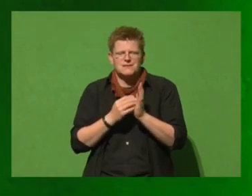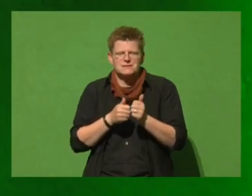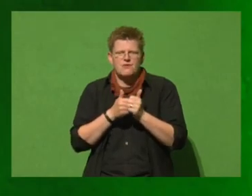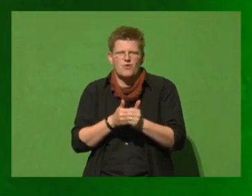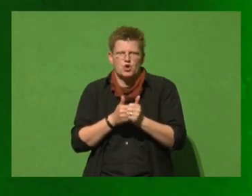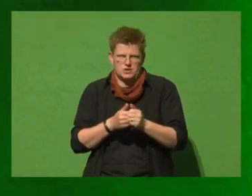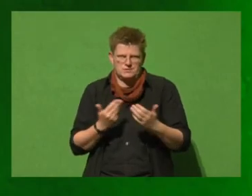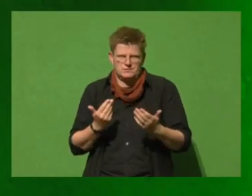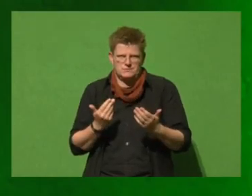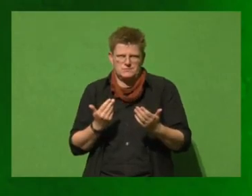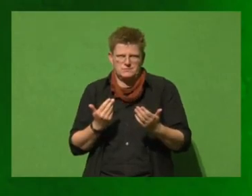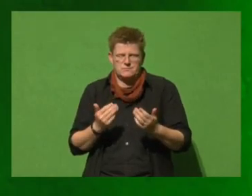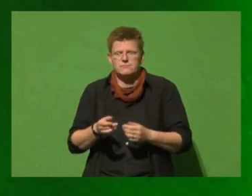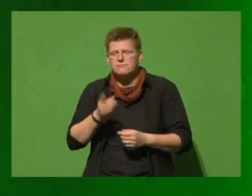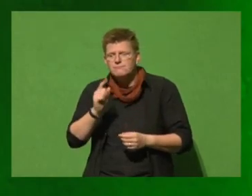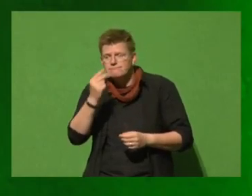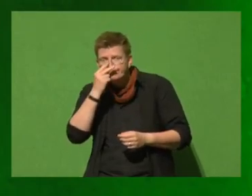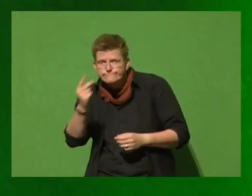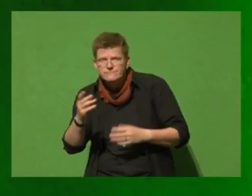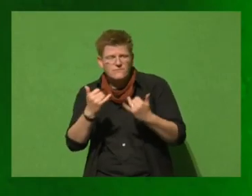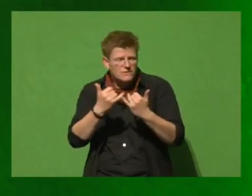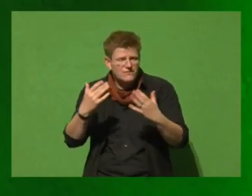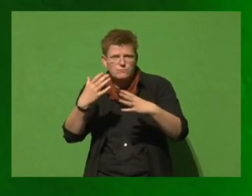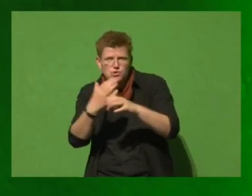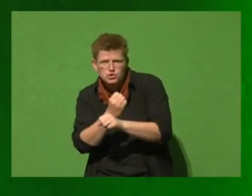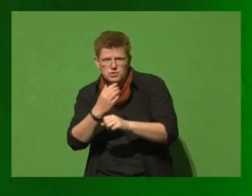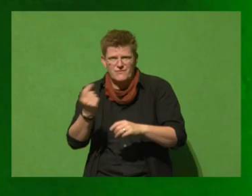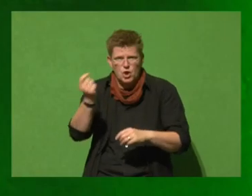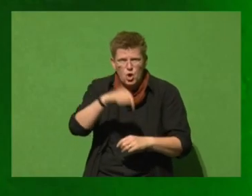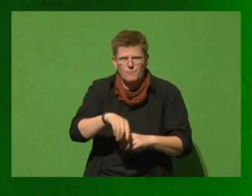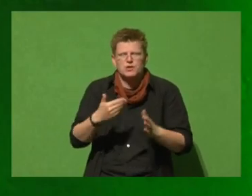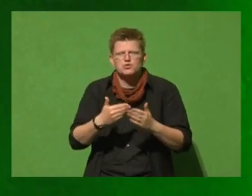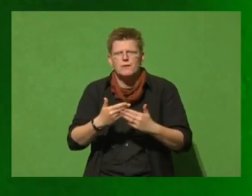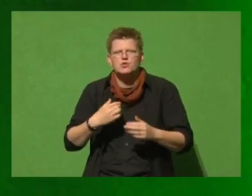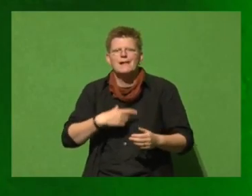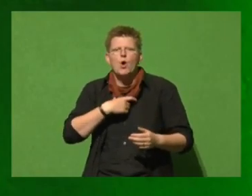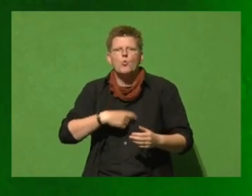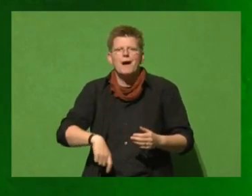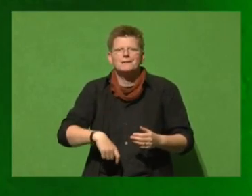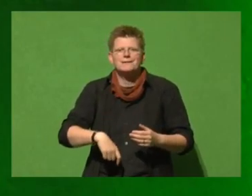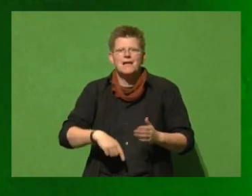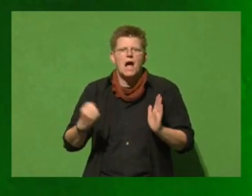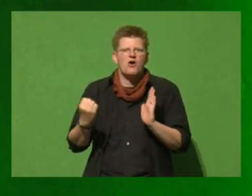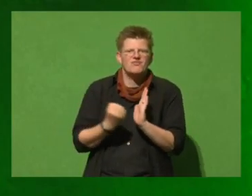asylsuchenden Menschen legale Alternativen bietet, beispielsweise über humanitäre Visa und